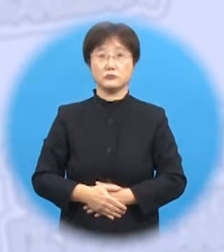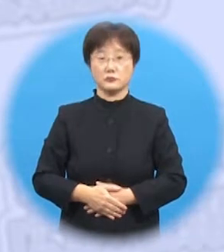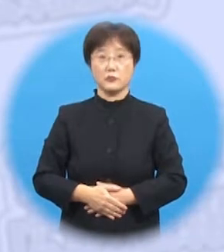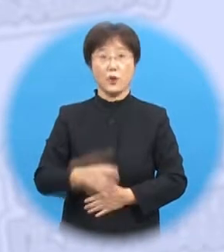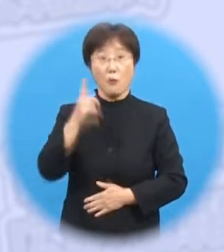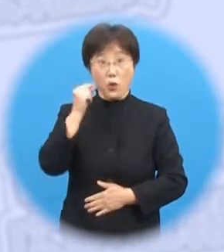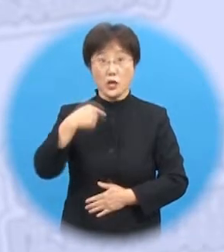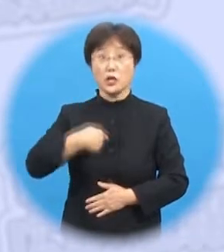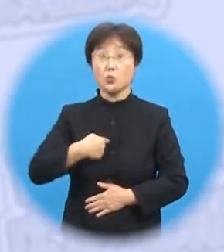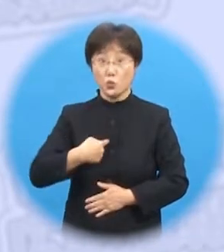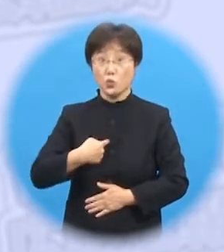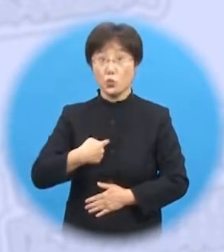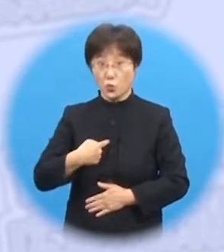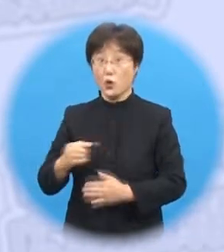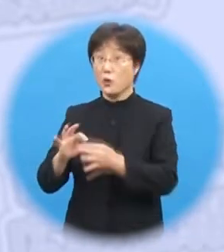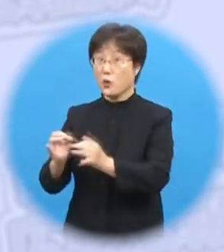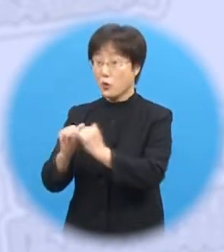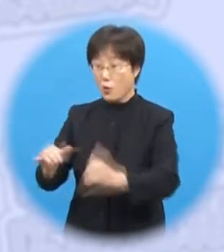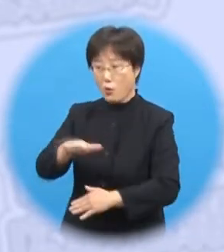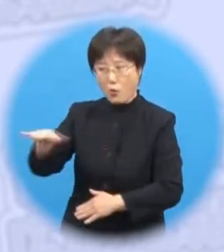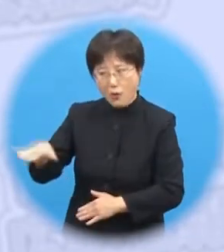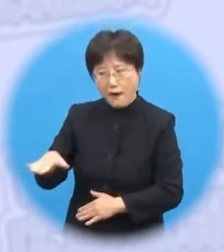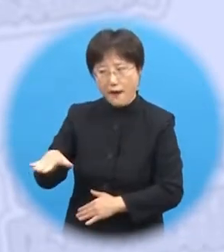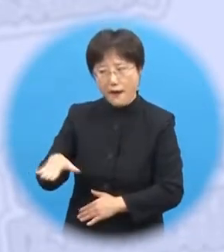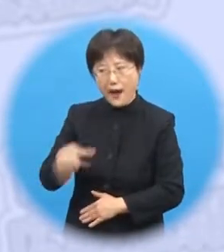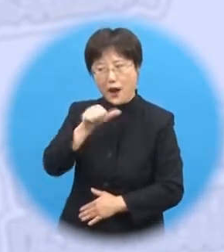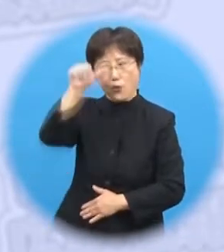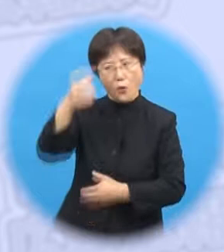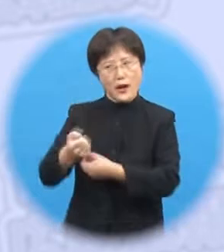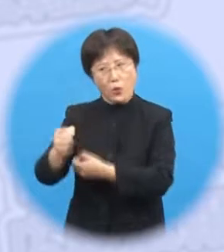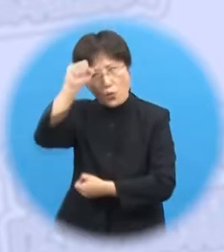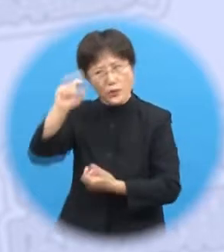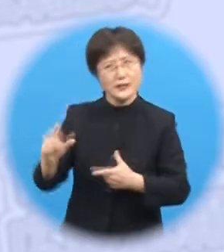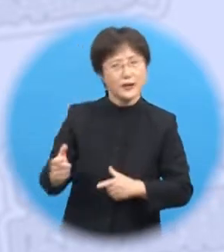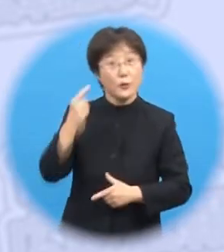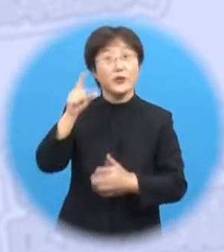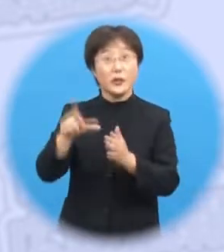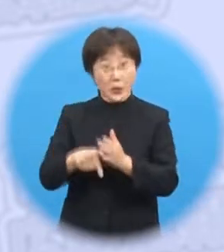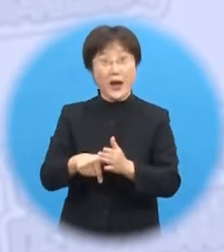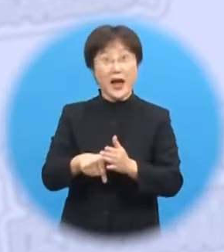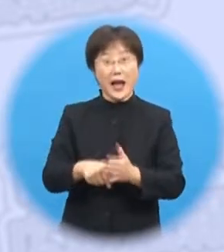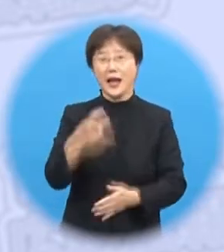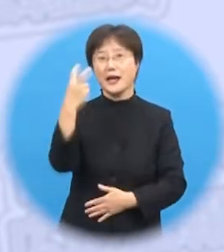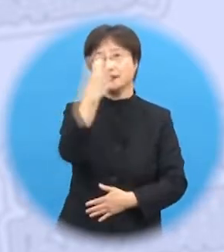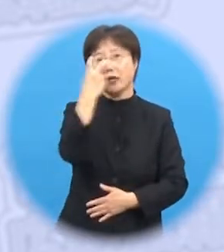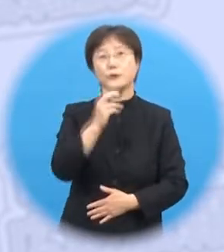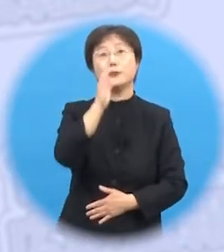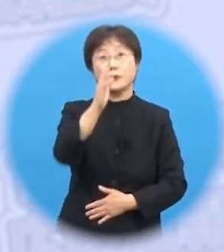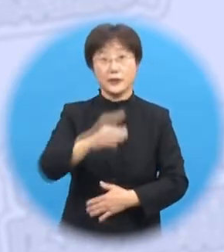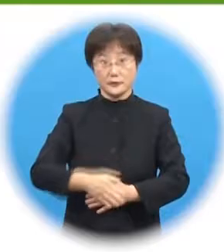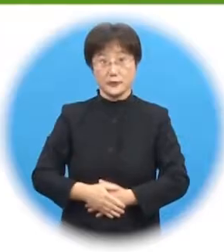もし自分や身近な人がアルコール依存症かなと思ったら、依存症チェックを行ってみてください